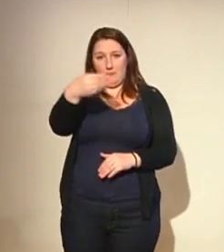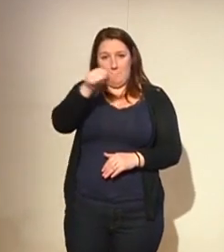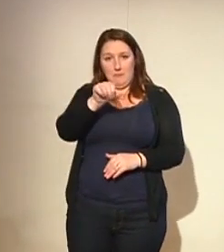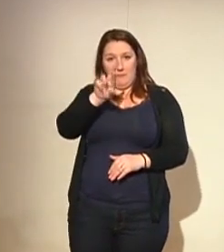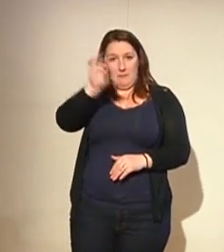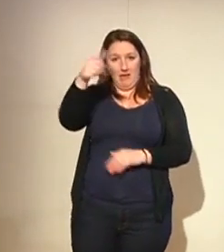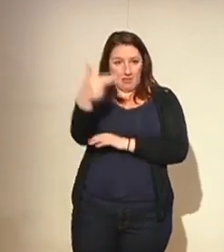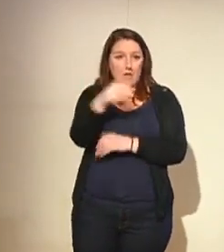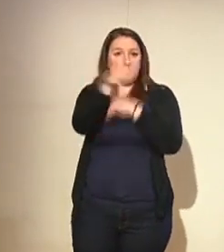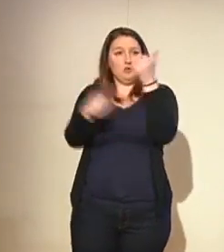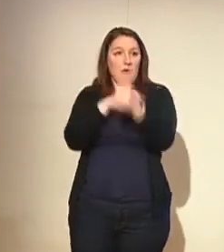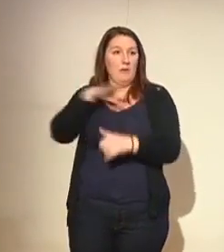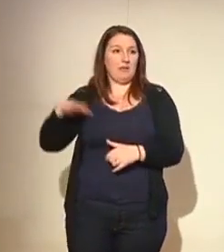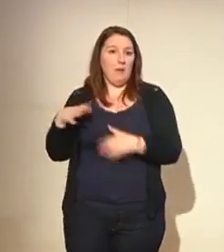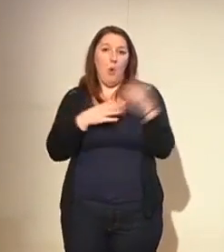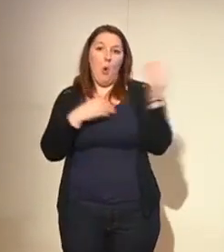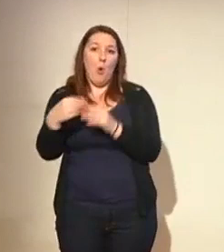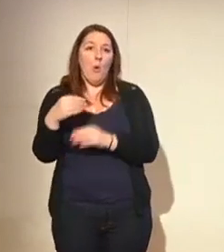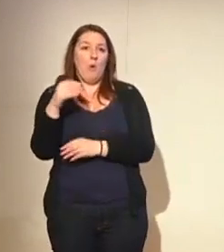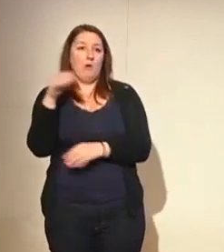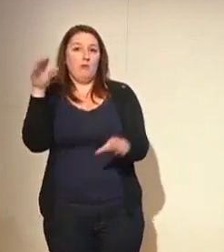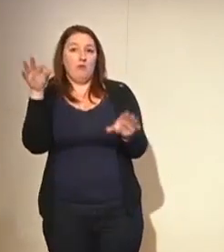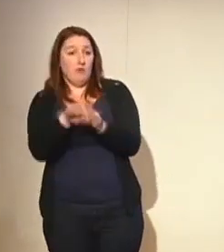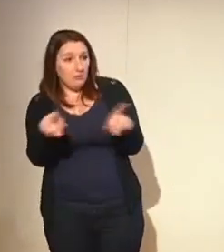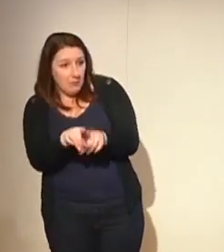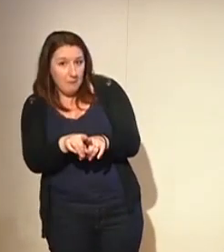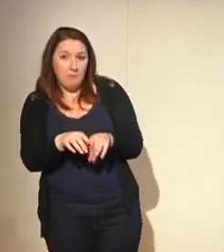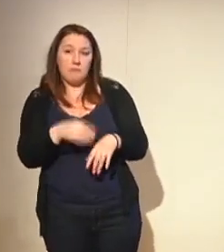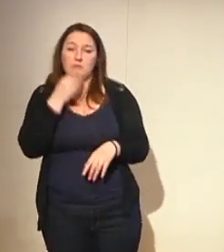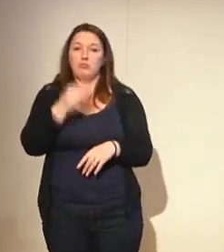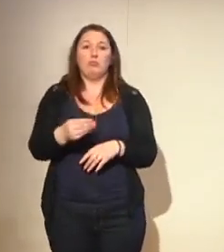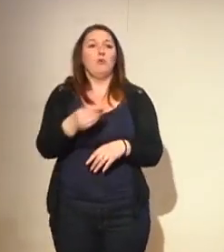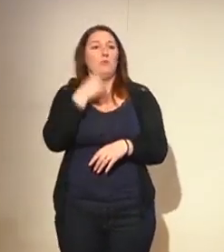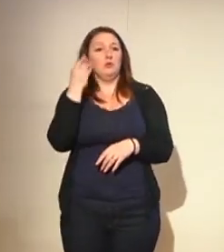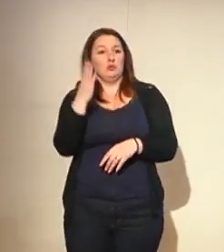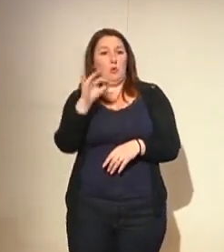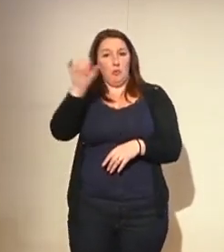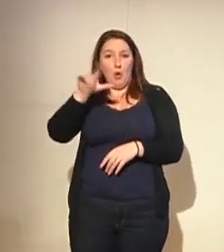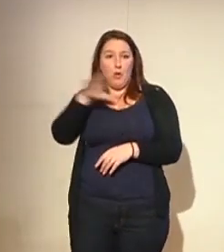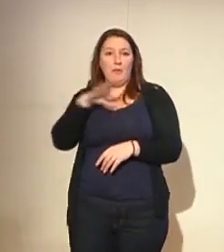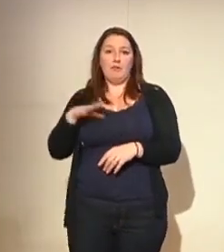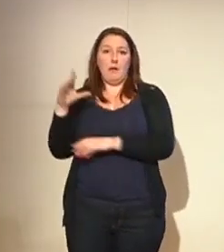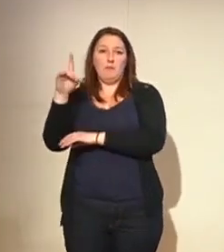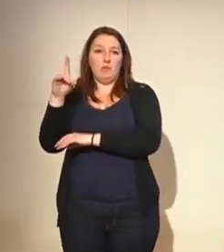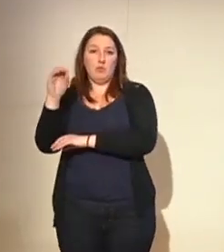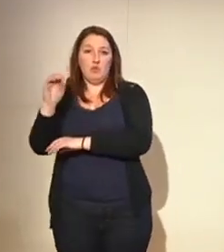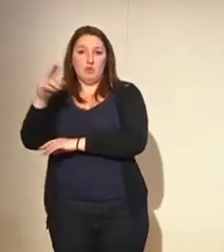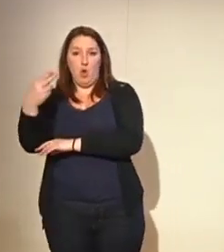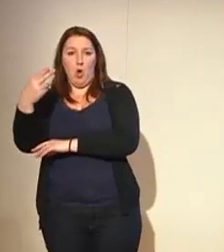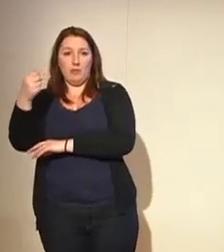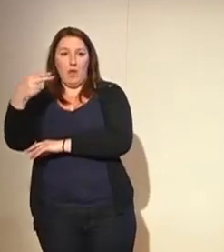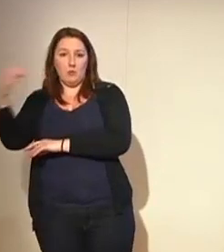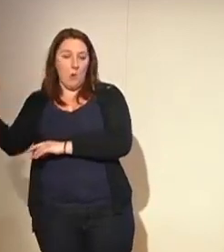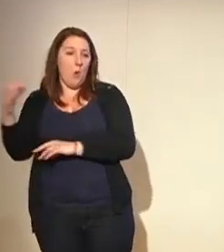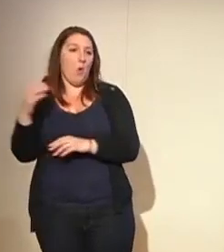pour suppléant madame Leureux qui est pour même vote c'est bon et Monsieur Breuil avec madame dornano qui est pour le Front